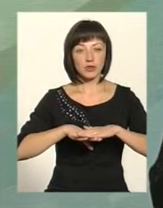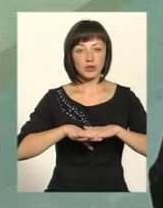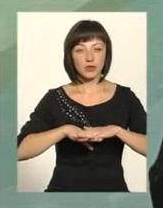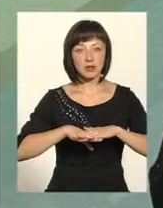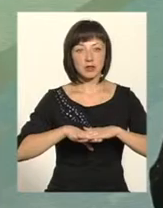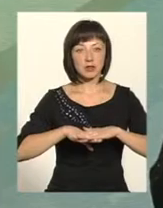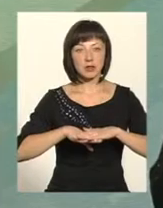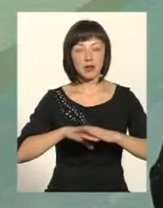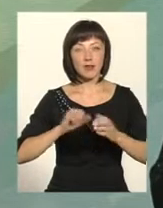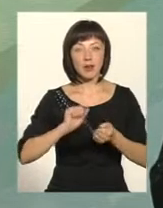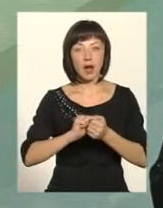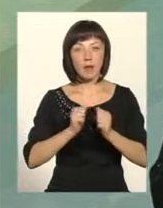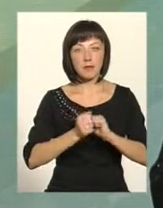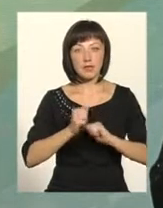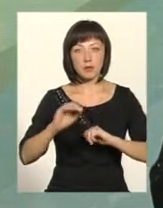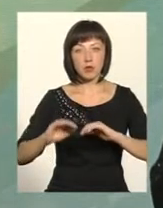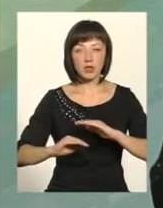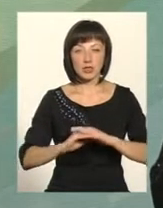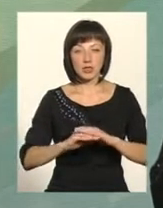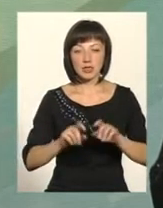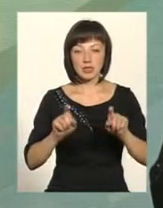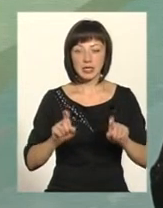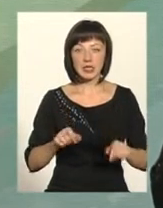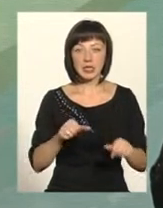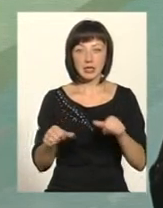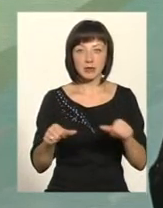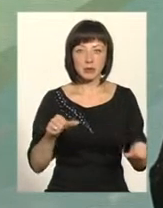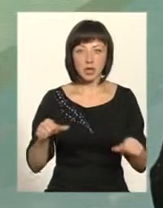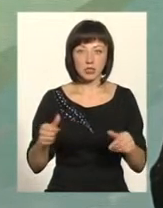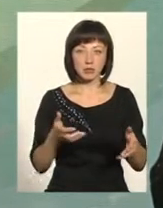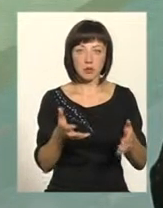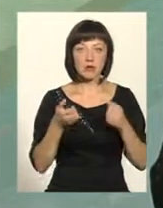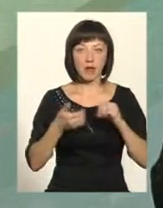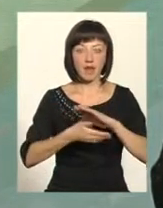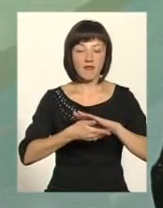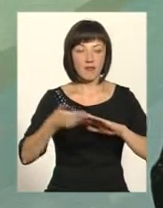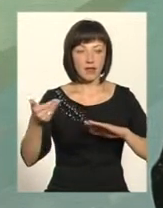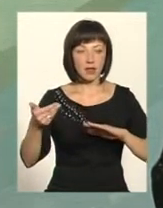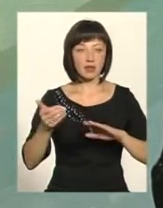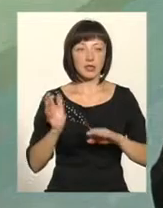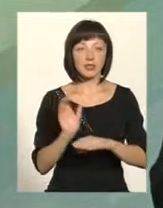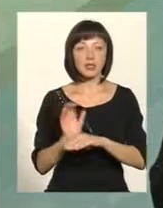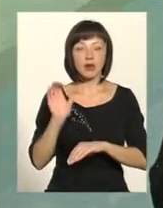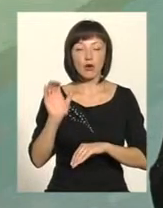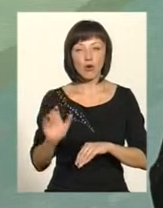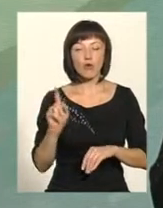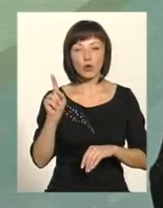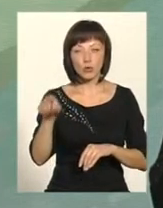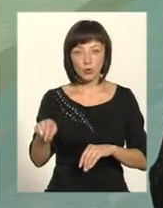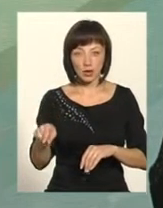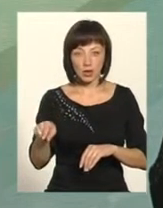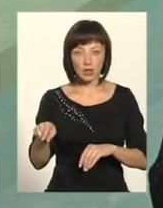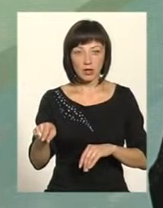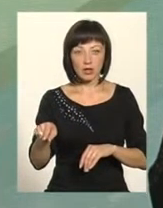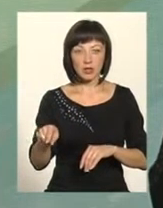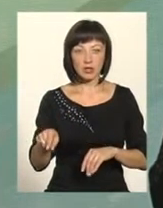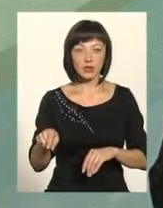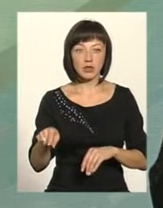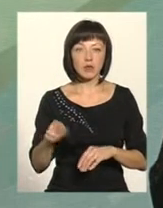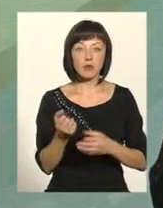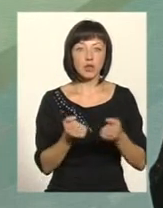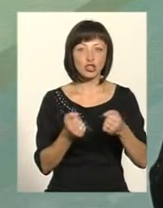підпорядковується в Кам'янці-Подільському. Сидить диспетчер, який приймає виклик і який скеровує туди чи в іншу